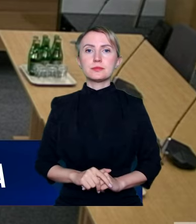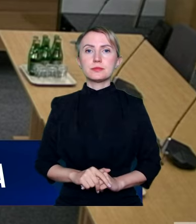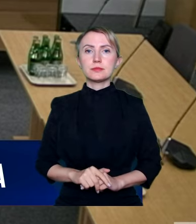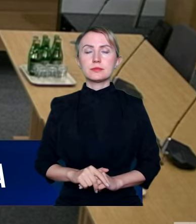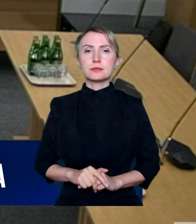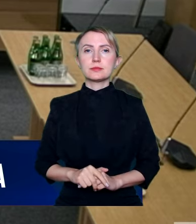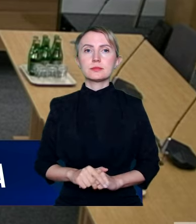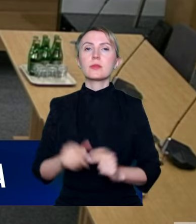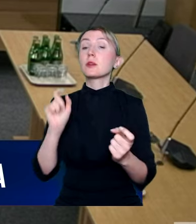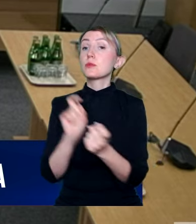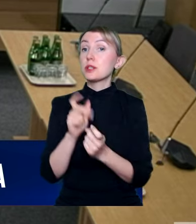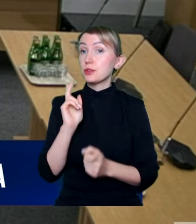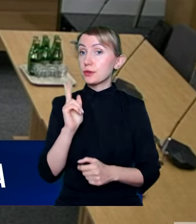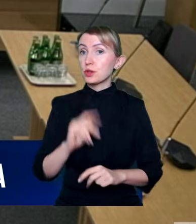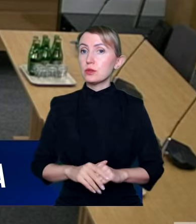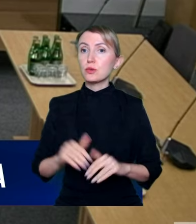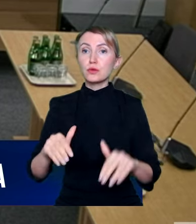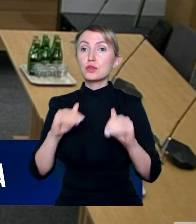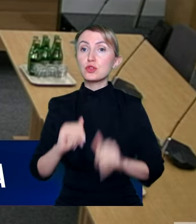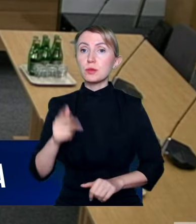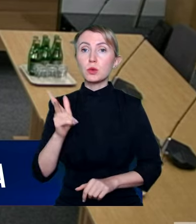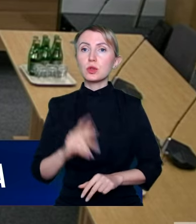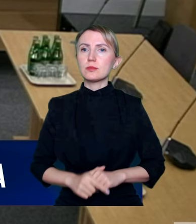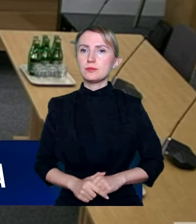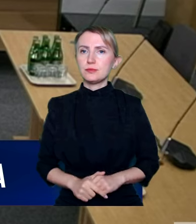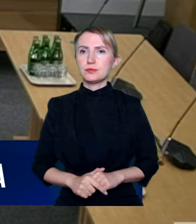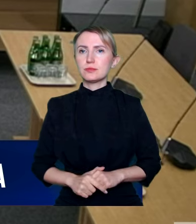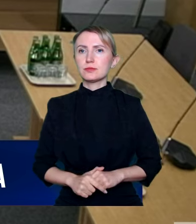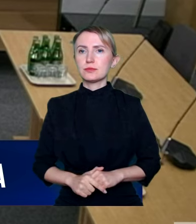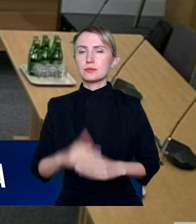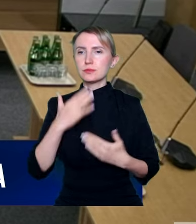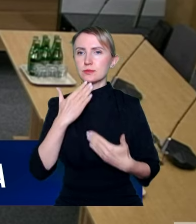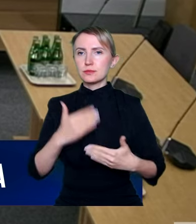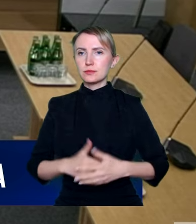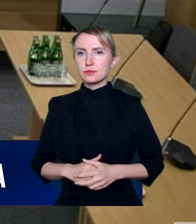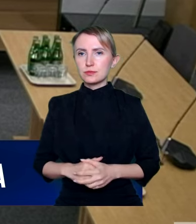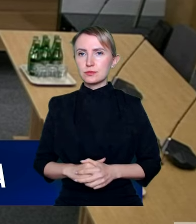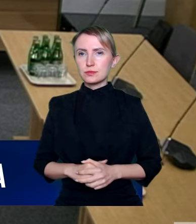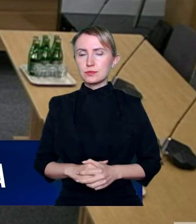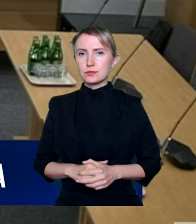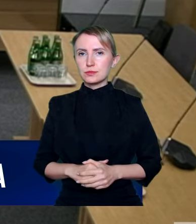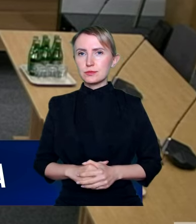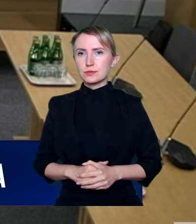Kto jest przeciw? Kto się wstrzymał? Dziękuję.